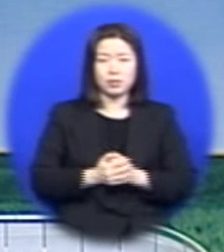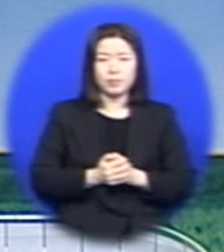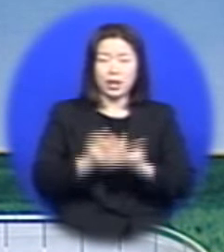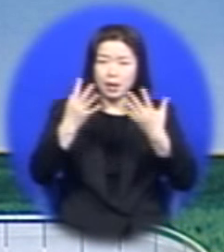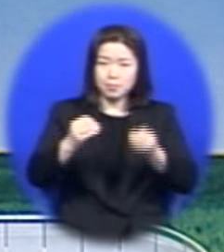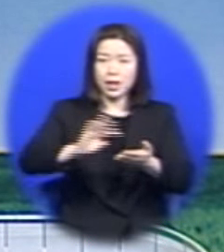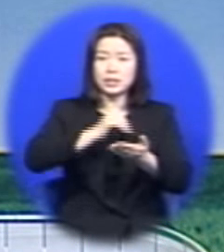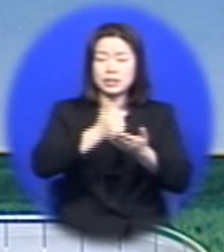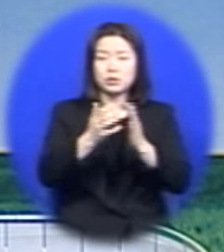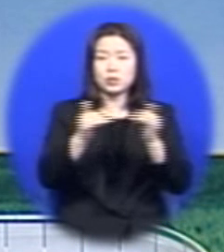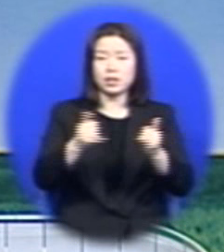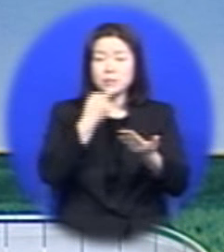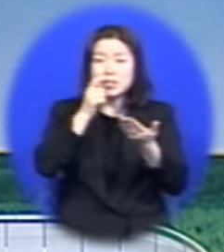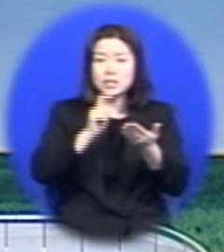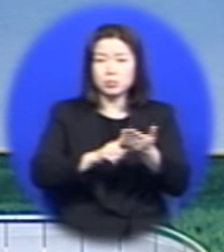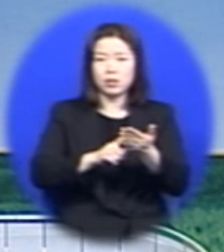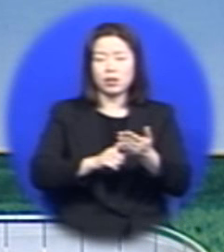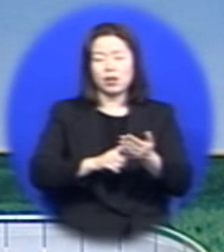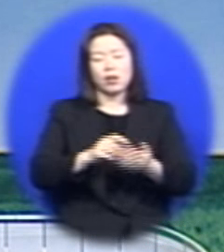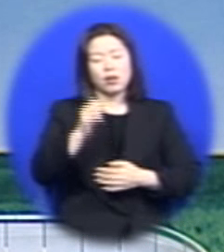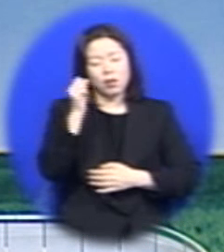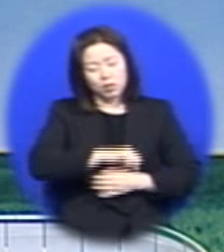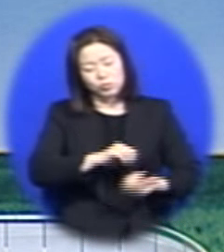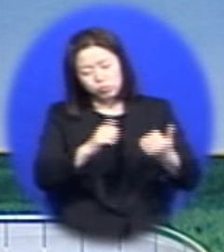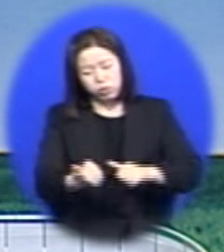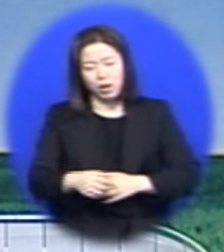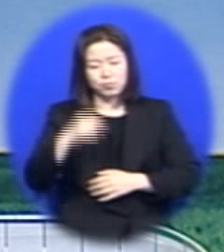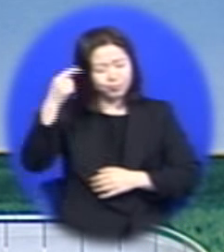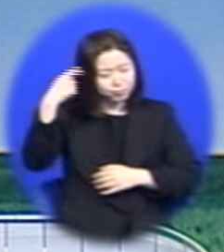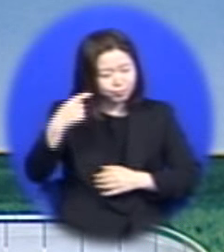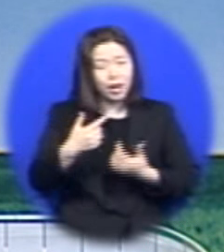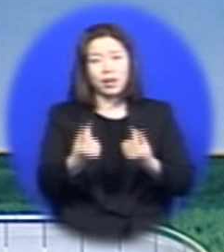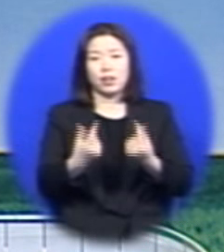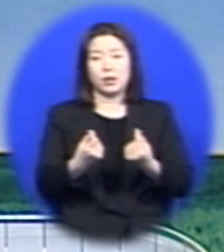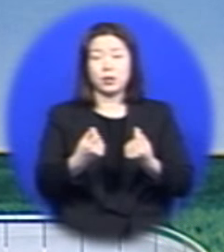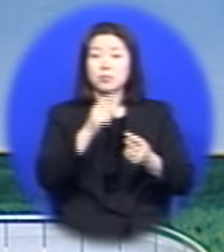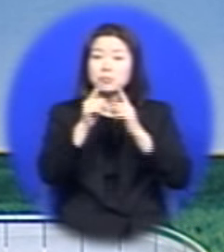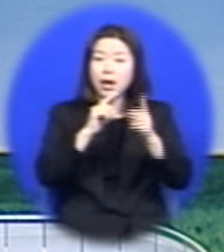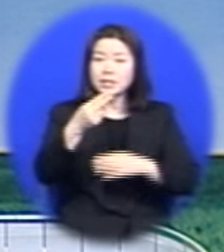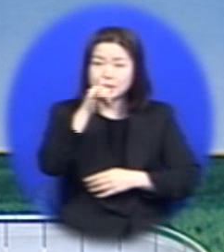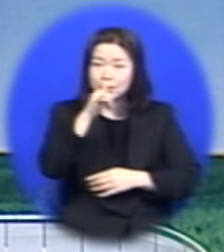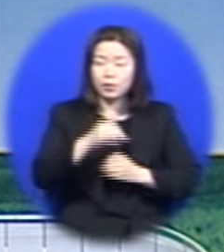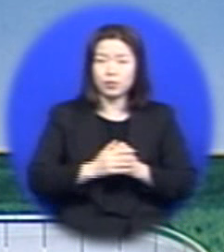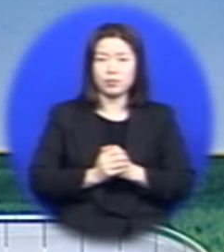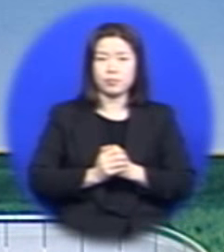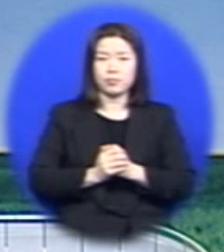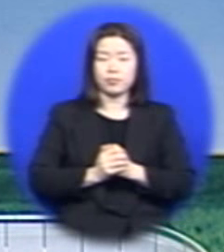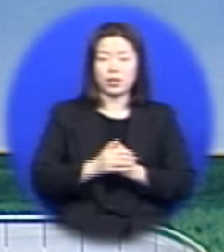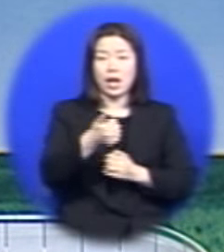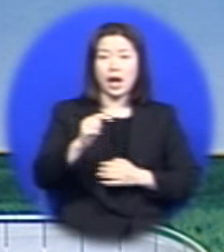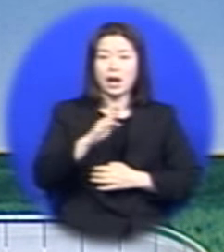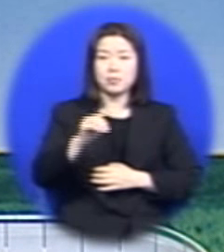많은 그리스도인들이 쉽게 죽겠어, 미치겠어 그렇게 말합니다.